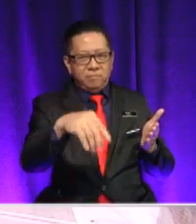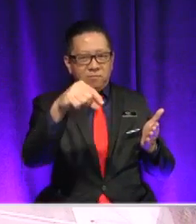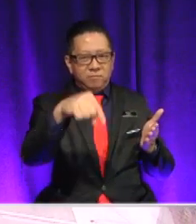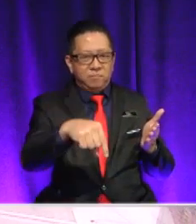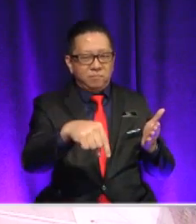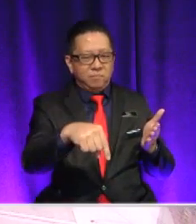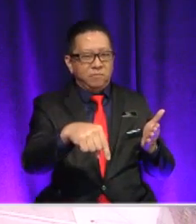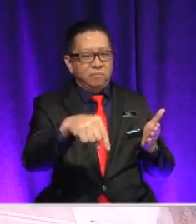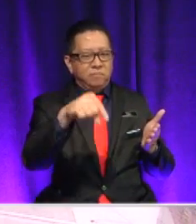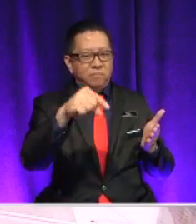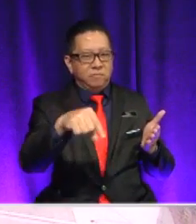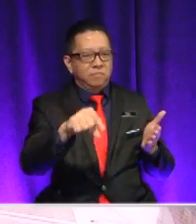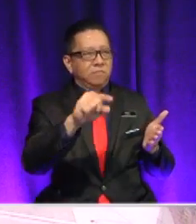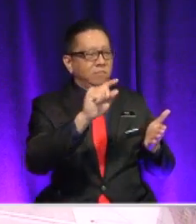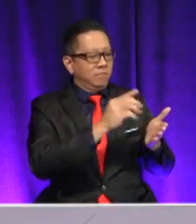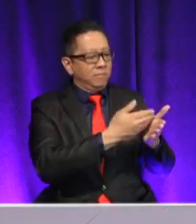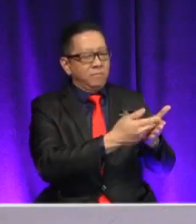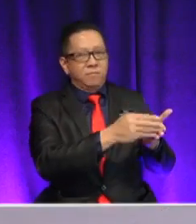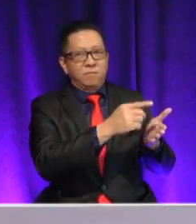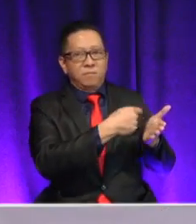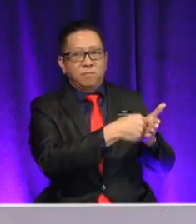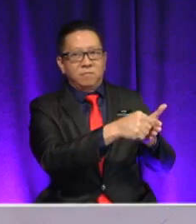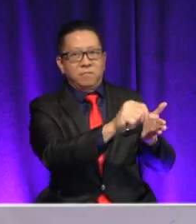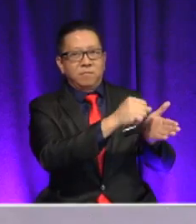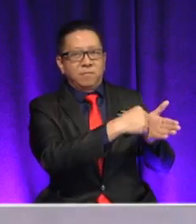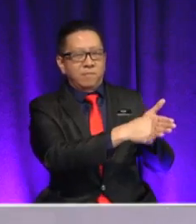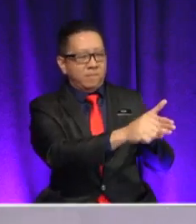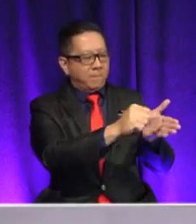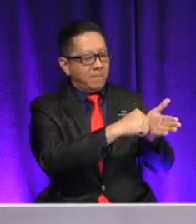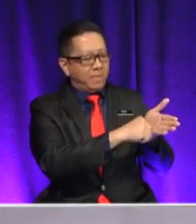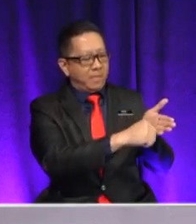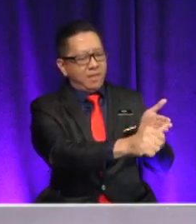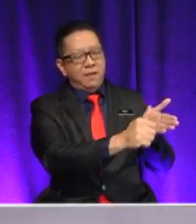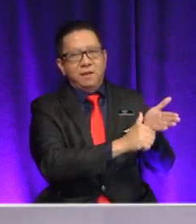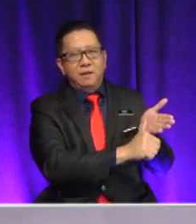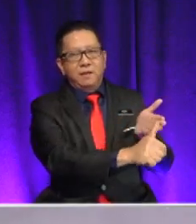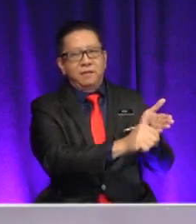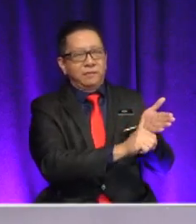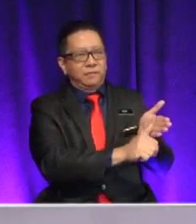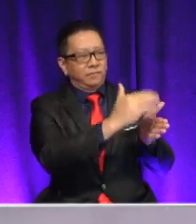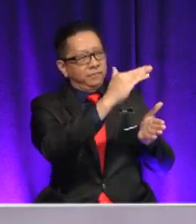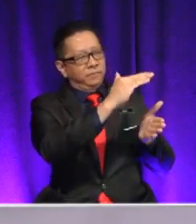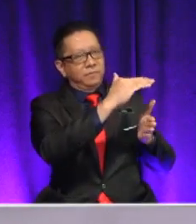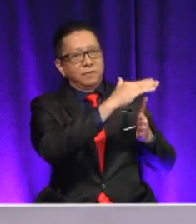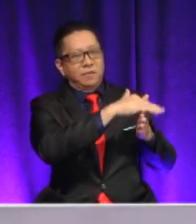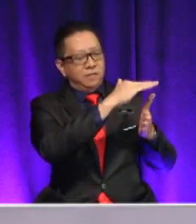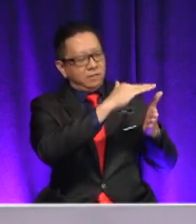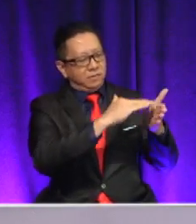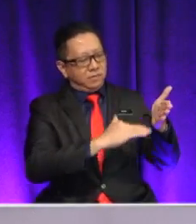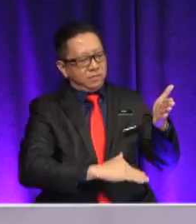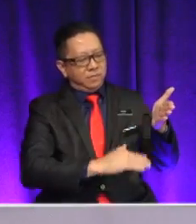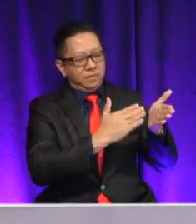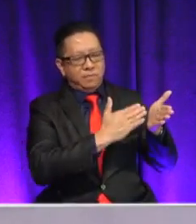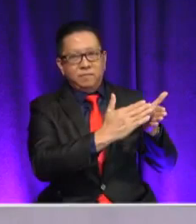baru sapu dengan lemah lembut ke bawah kiri kanan oke oke coba